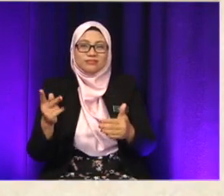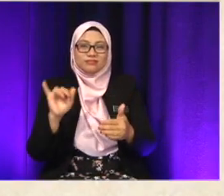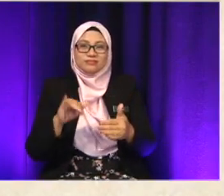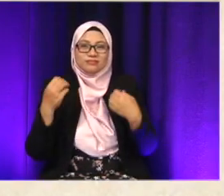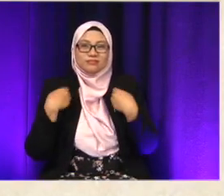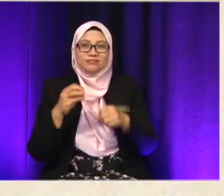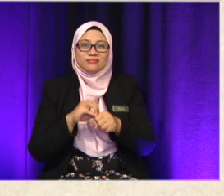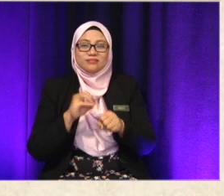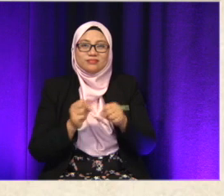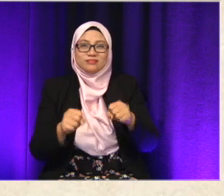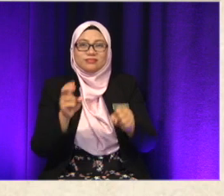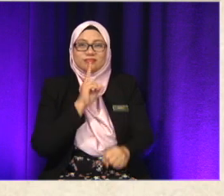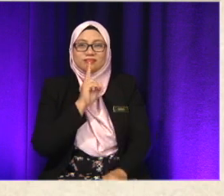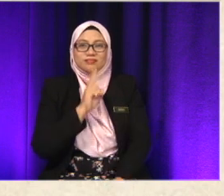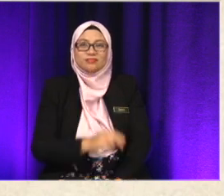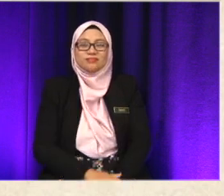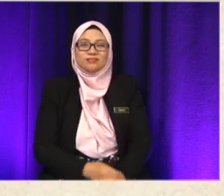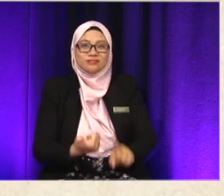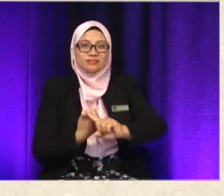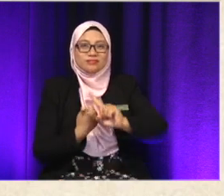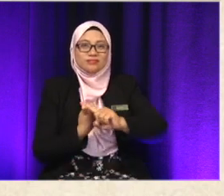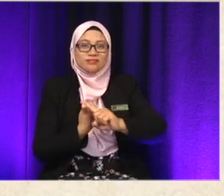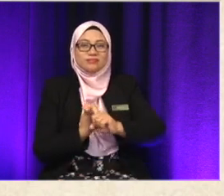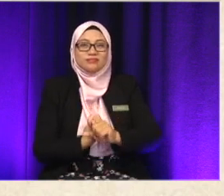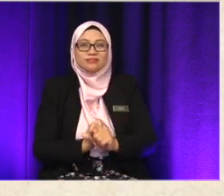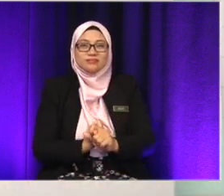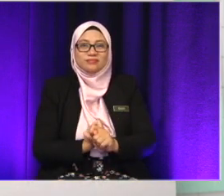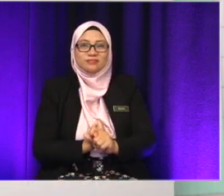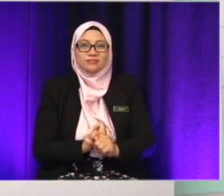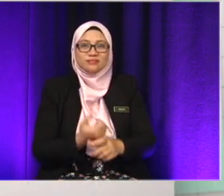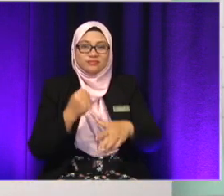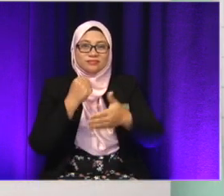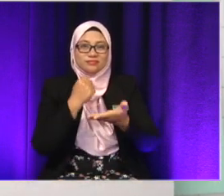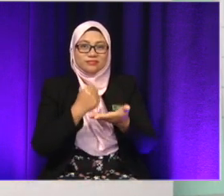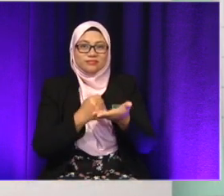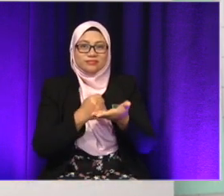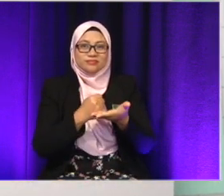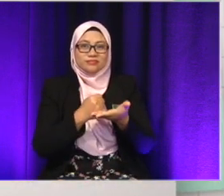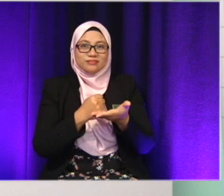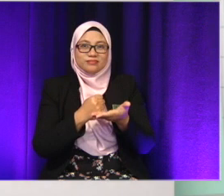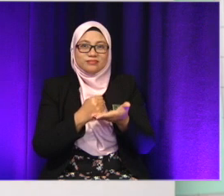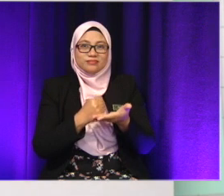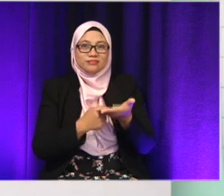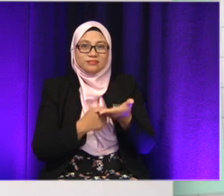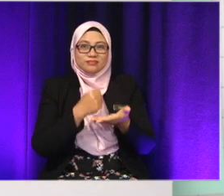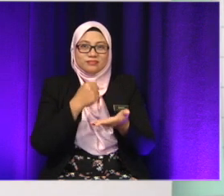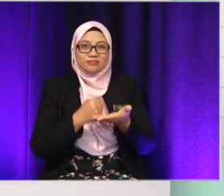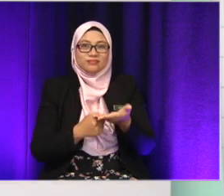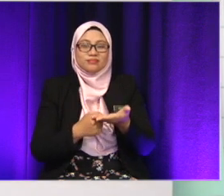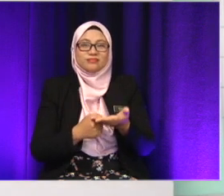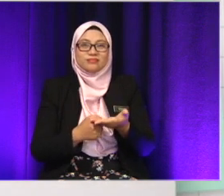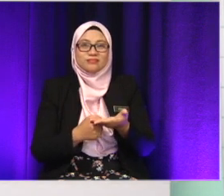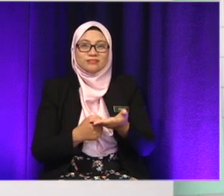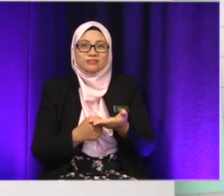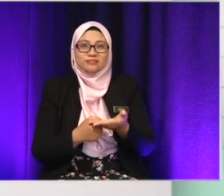Okey, yang pertama yang saya ingat tadi cikgu ada sebut tentang silinder. Tindakan satu arah dengan dua arah. Just sebut